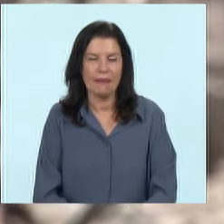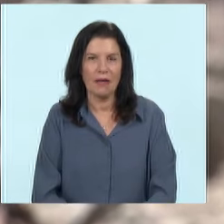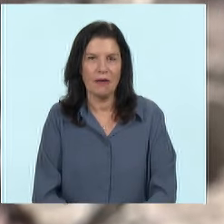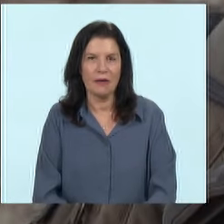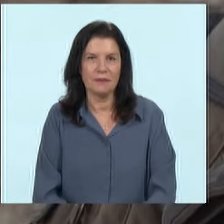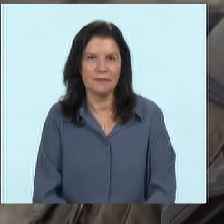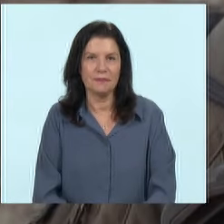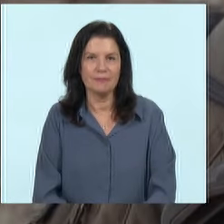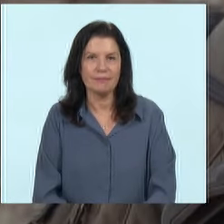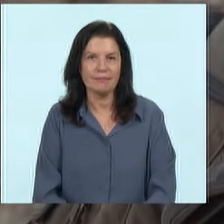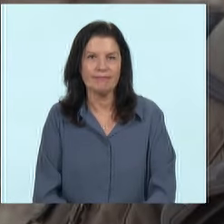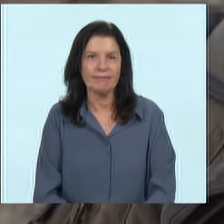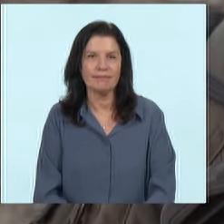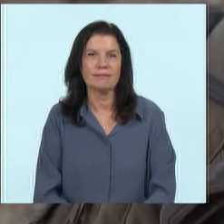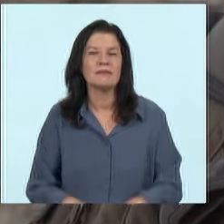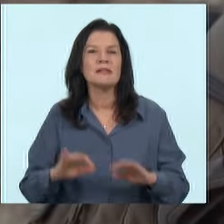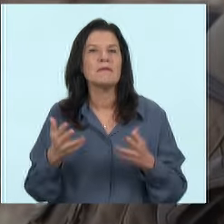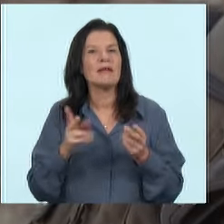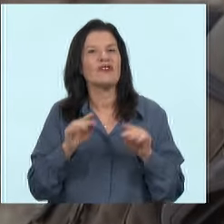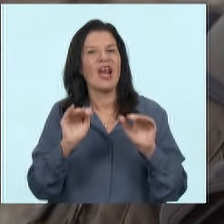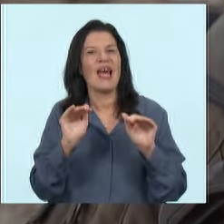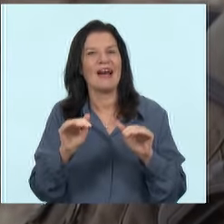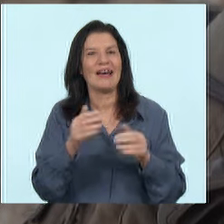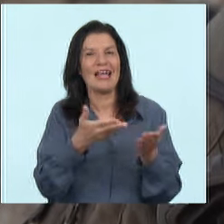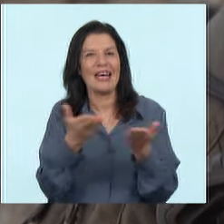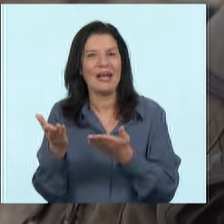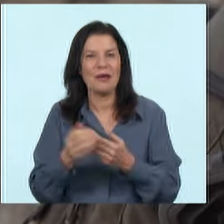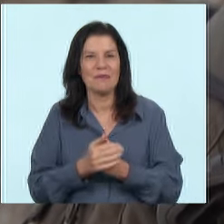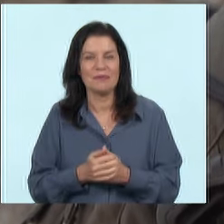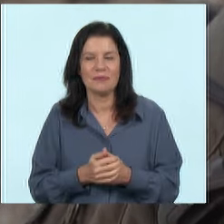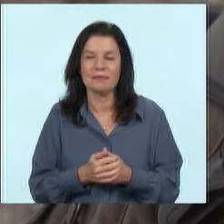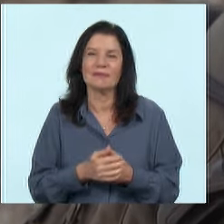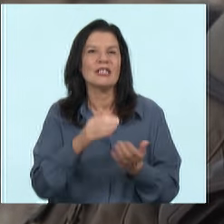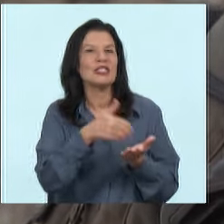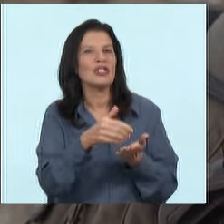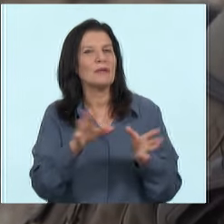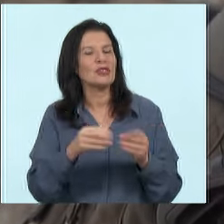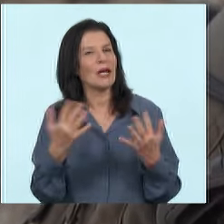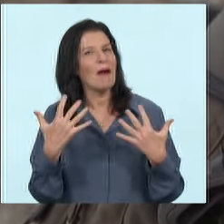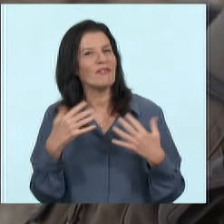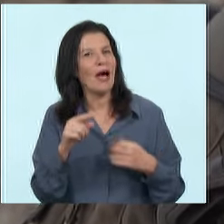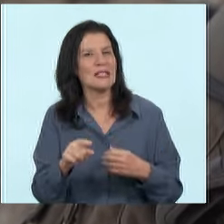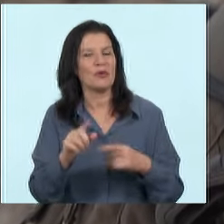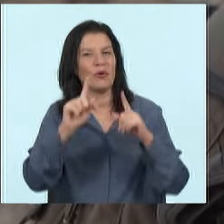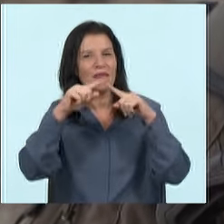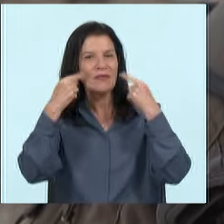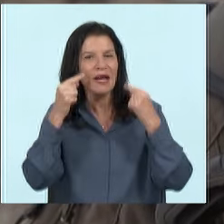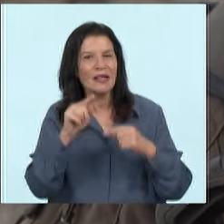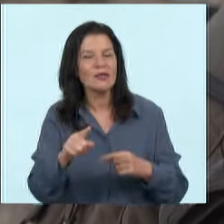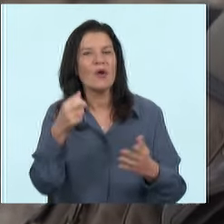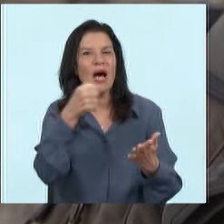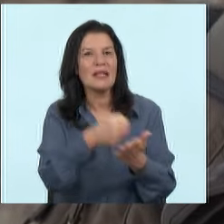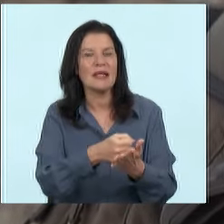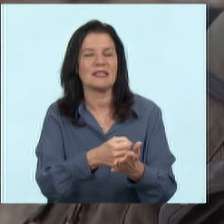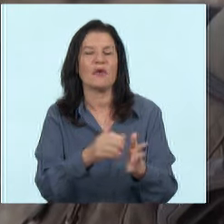מה נאחל לך וללוחמים כאן? שנמשיך עם הרוח הזאת, שנמשיך עם החיוך הזה. שנמשיך עד הסוף, עד הניצחון, בכל